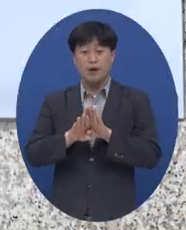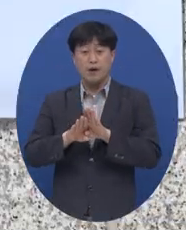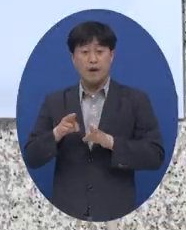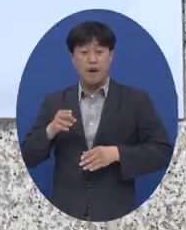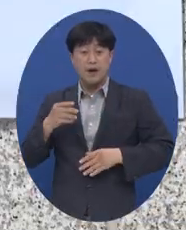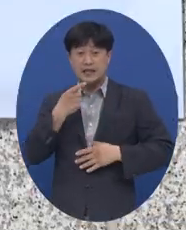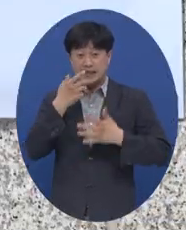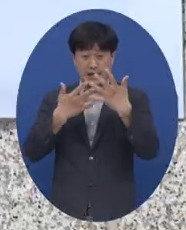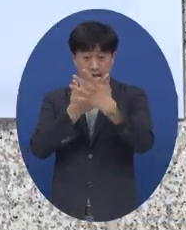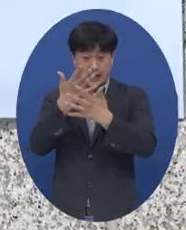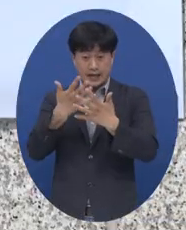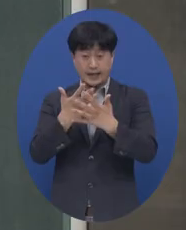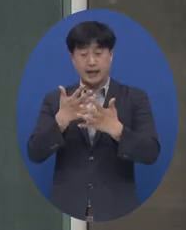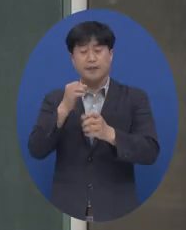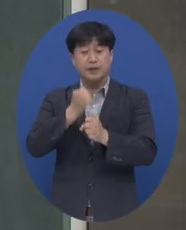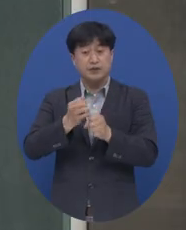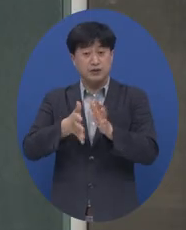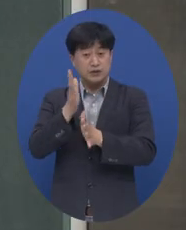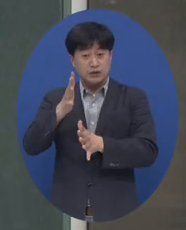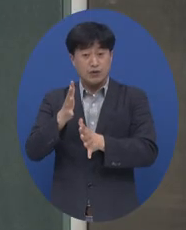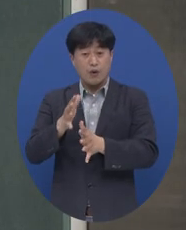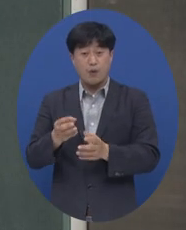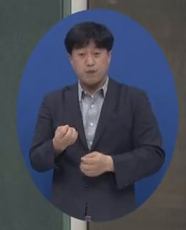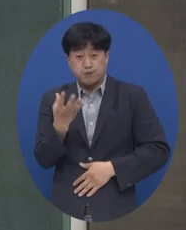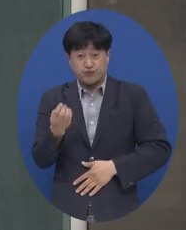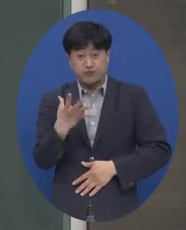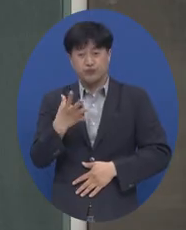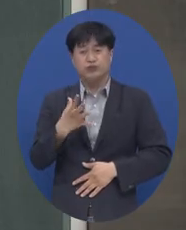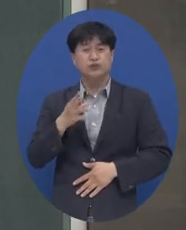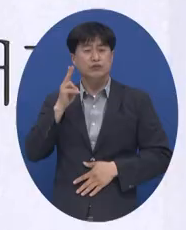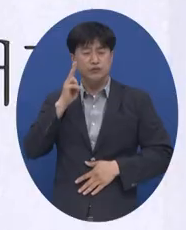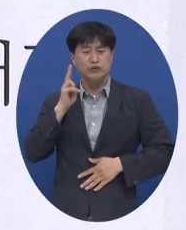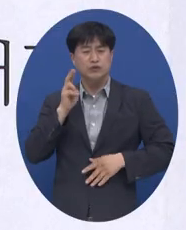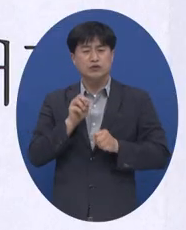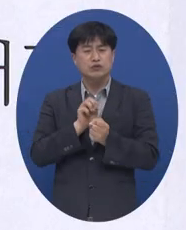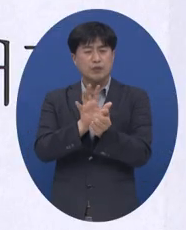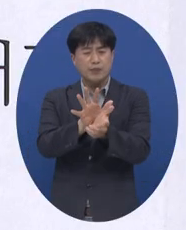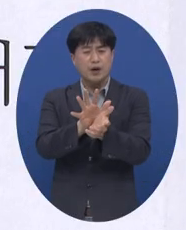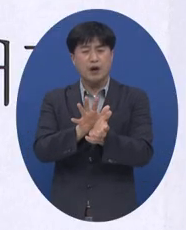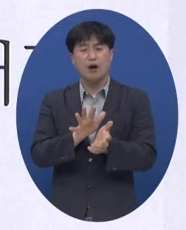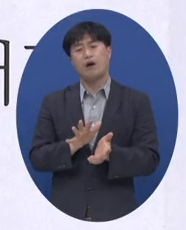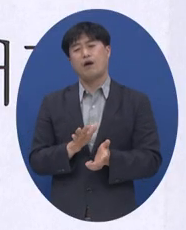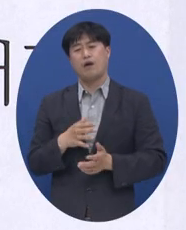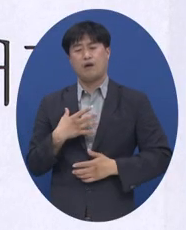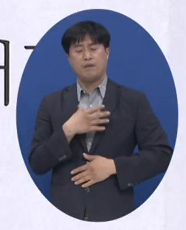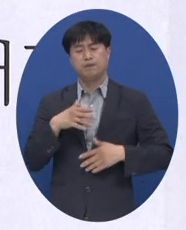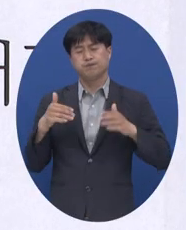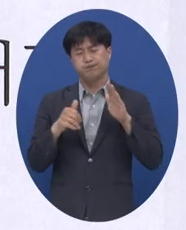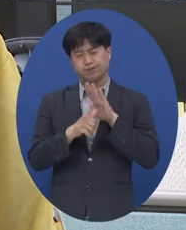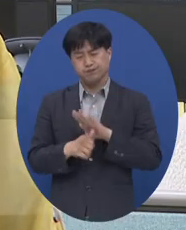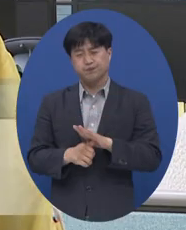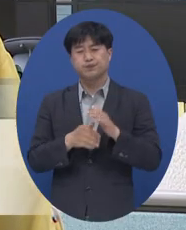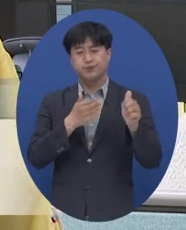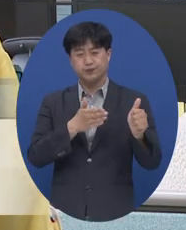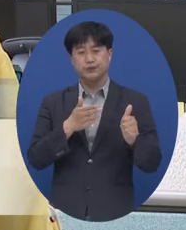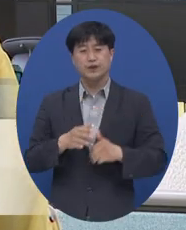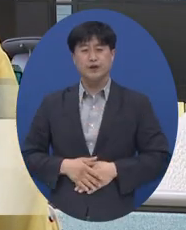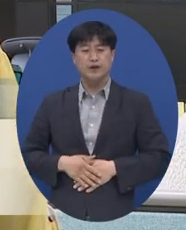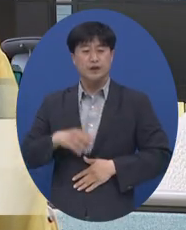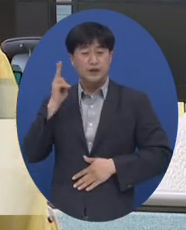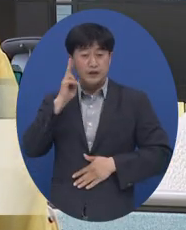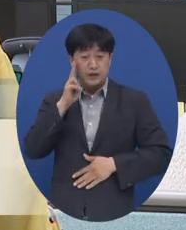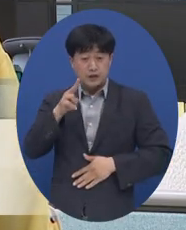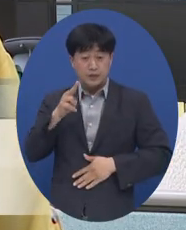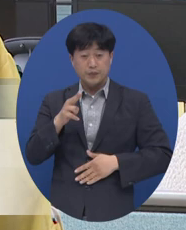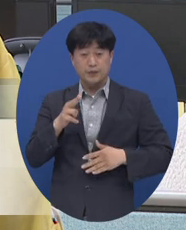분사 시설과 바닥 분수 등 바이러스 전파 위험이 있는 폭염 저감 시설은 사용 자제를 권합니다. 폭염 저감